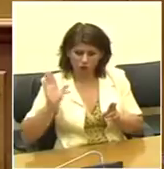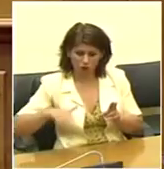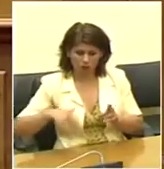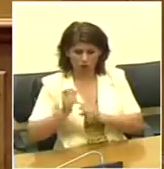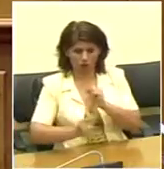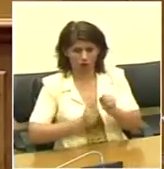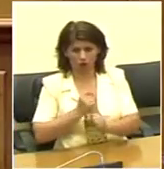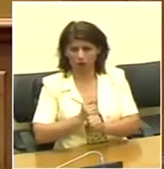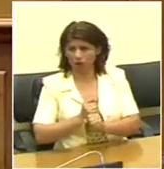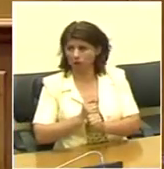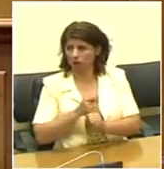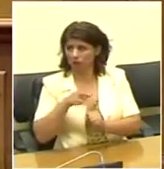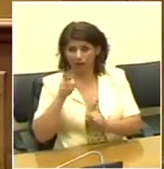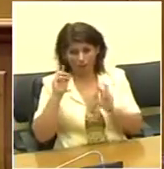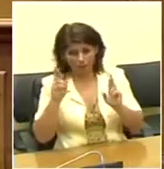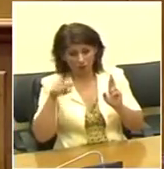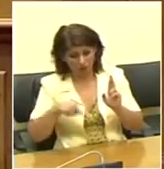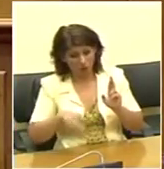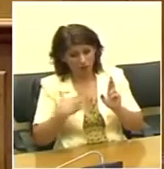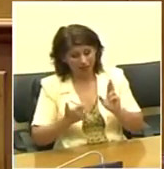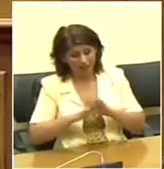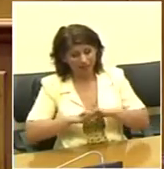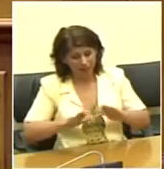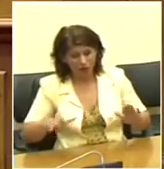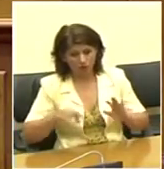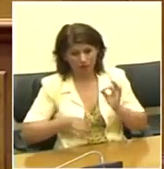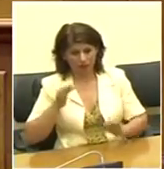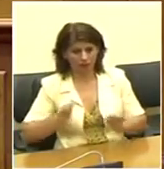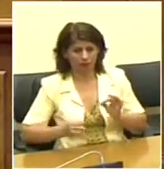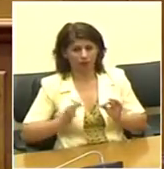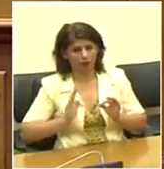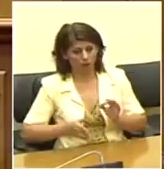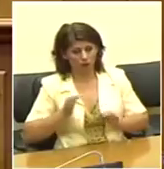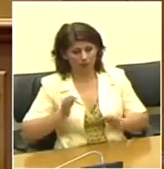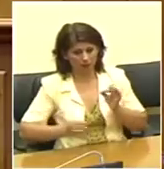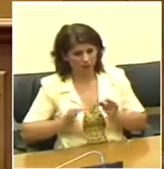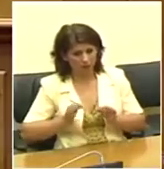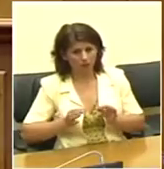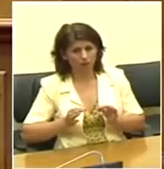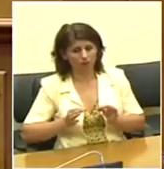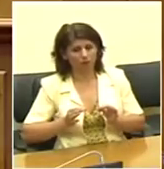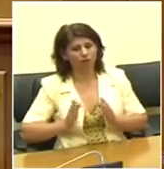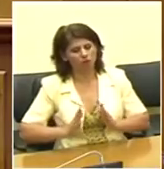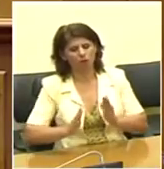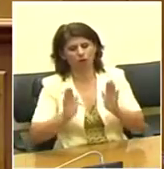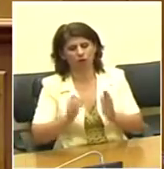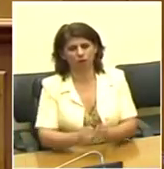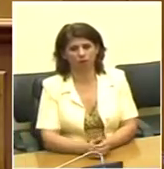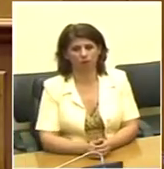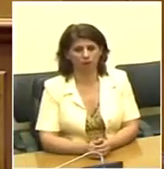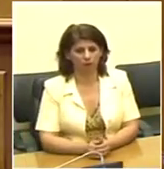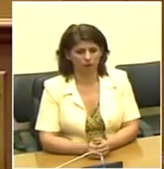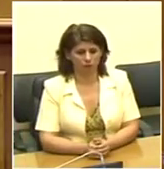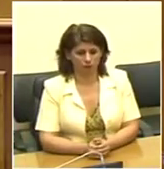χρόνου. Ελπίζω με αυτό να έχει τελειώσει αυτή τη συζήτηση και να μπορούμε να συζητήσουμε πιο μπροστά. Θα θυμάστε